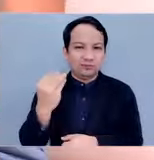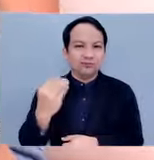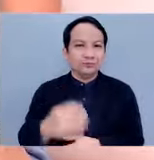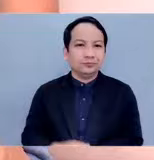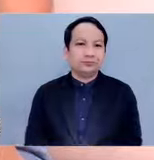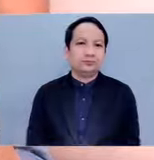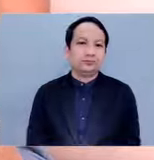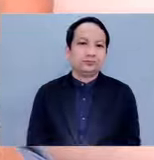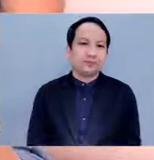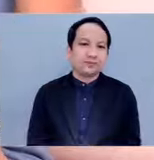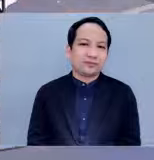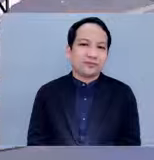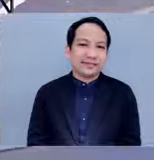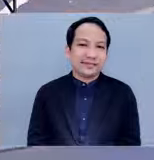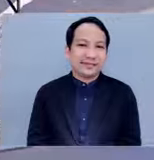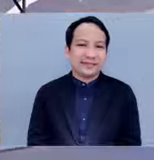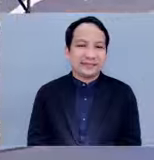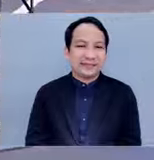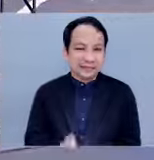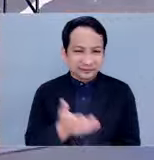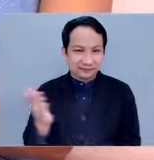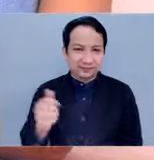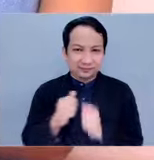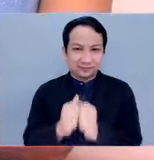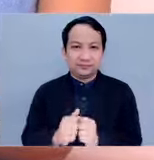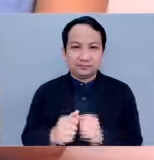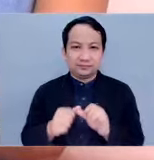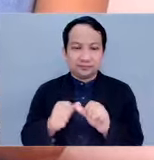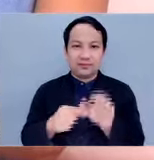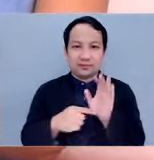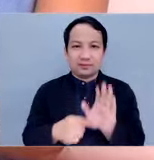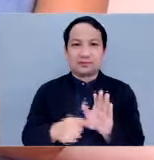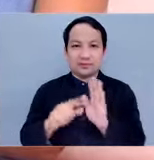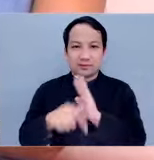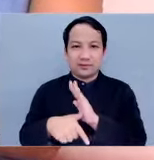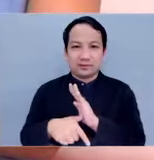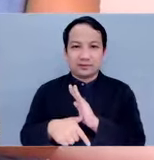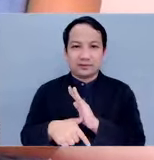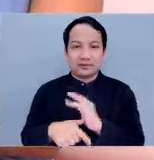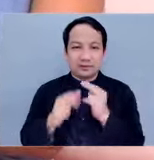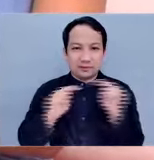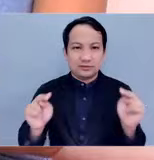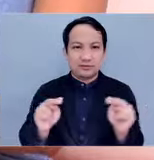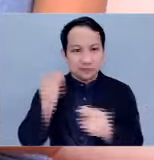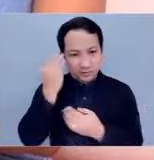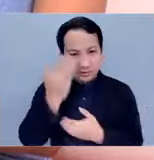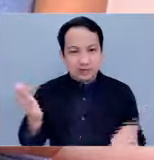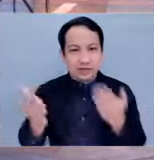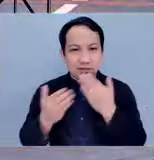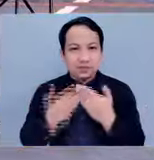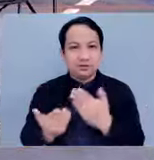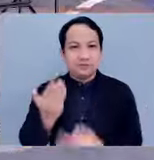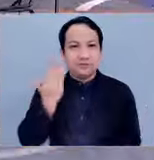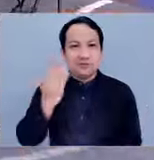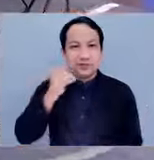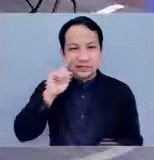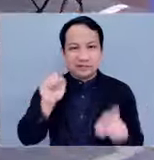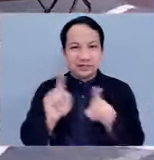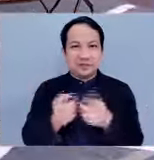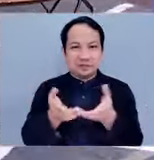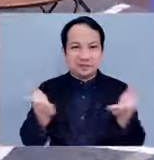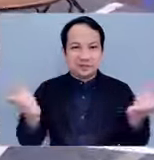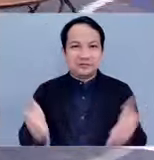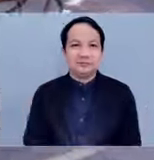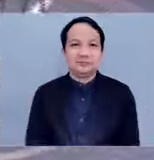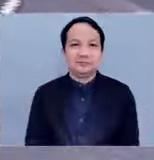Ako! Wow! Tuloy-tuloy lang magtutok, mga kapatid. Magbabalik ang inyong paboritong kasalo sa umaga. Good morning,